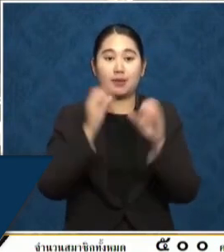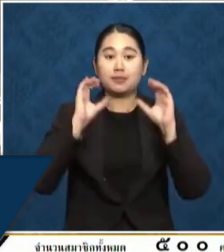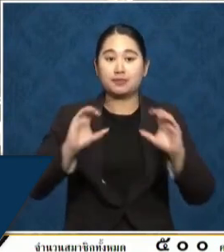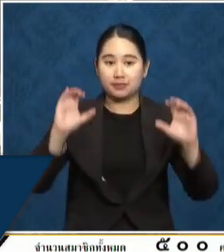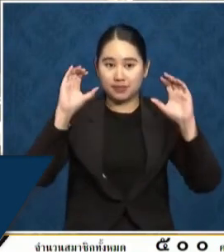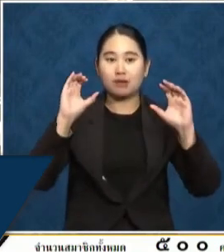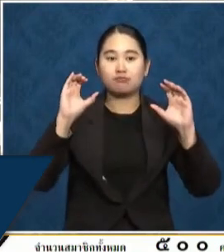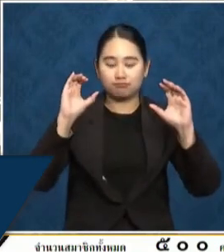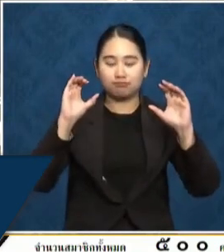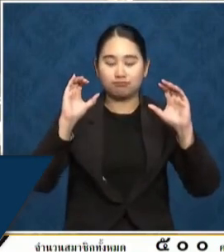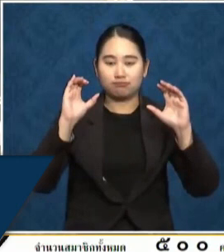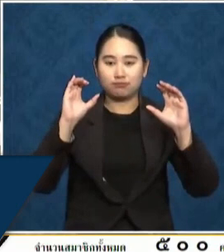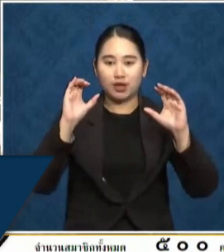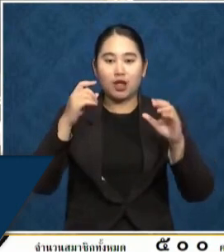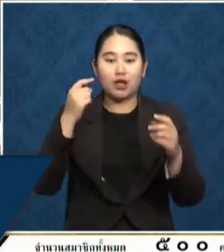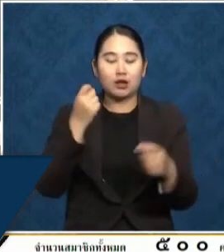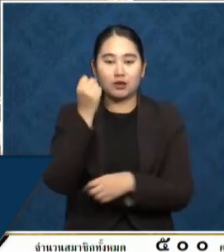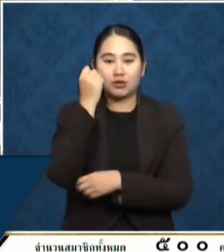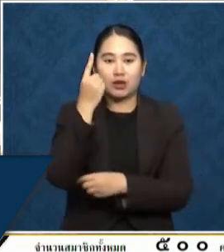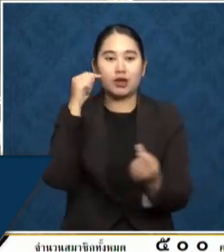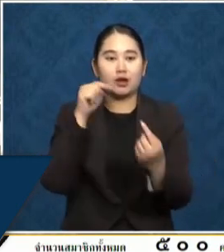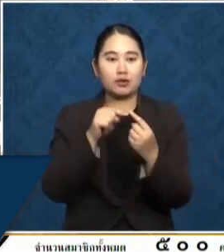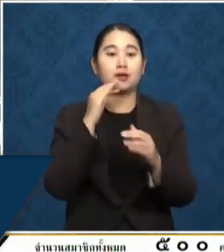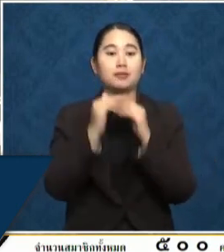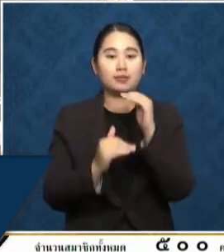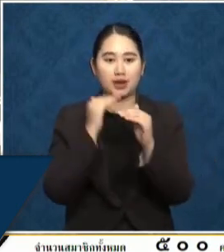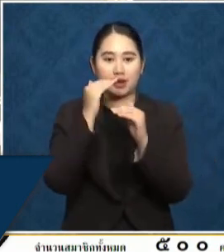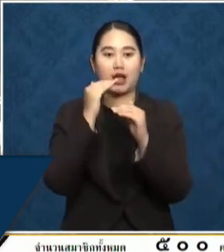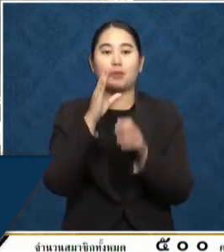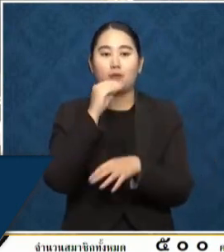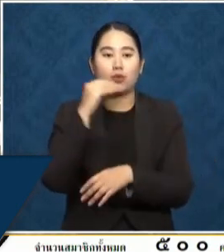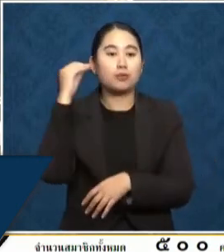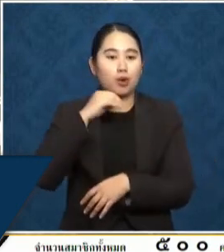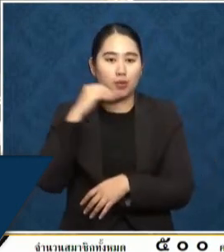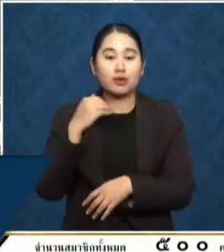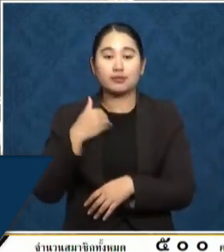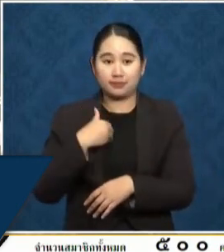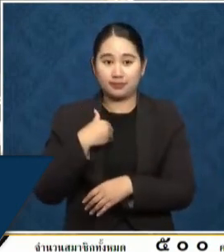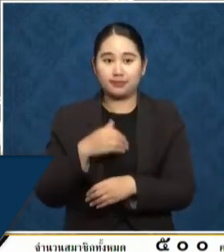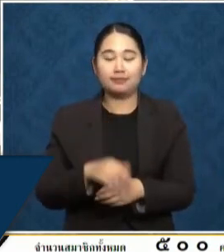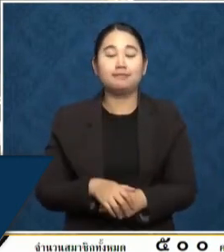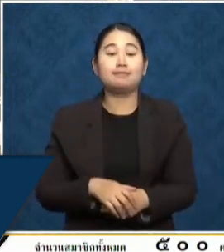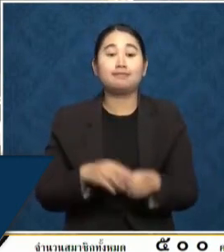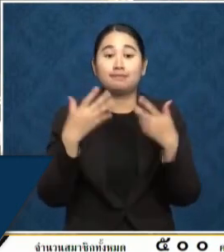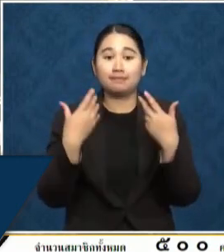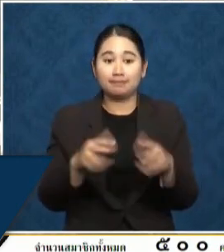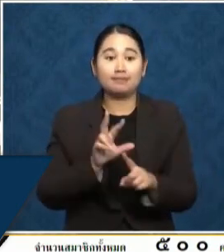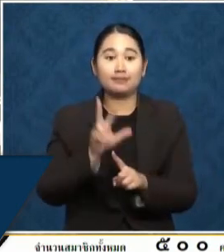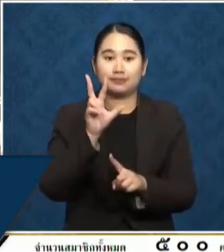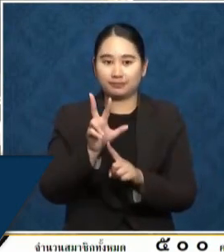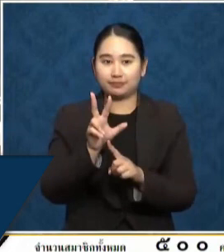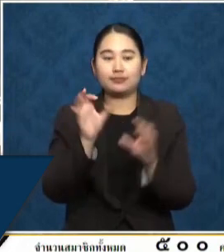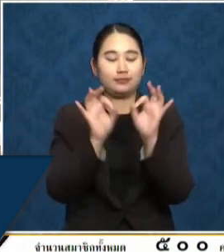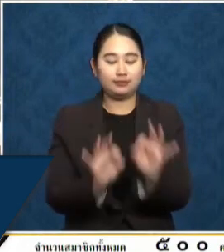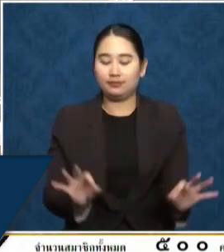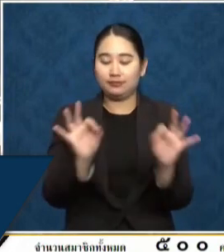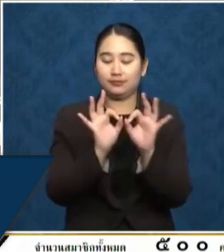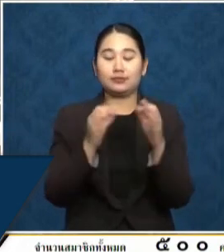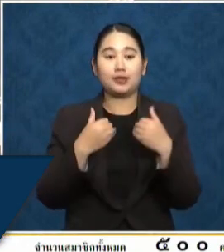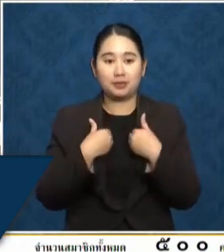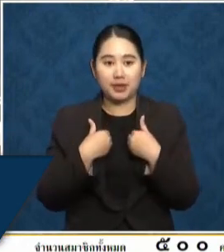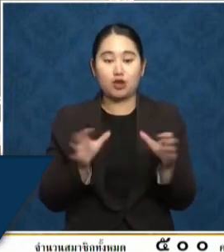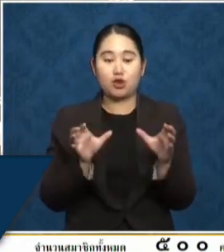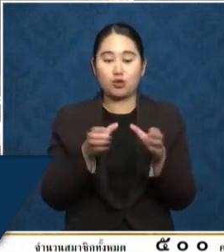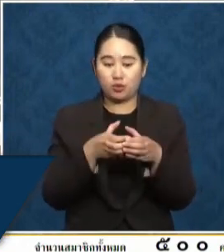ารอย่างเข้าใจเข้าถึงและพัฒนา ซึ่มีการอ้างกอยู่บ่อยครั้งและอง Mans drainingที่ 3 เป็องคประกอบทสำคัญยิงครั